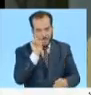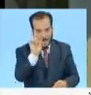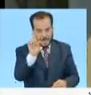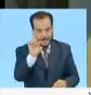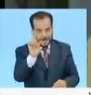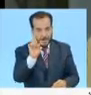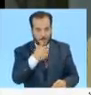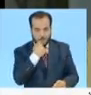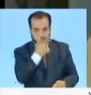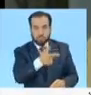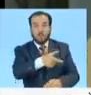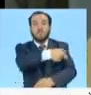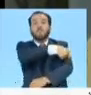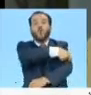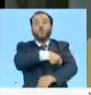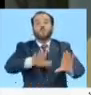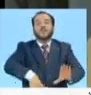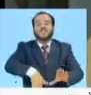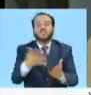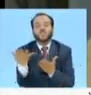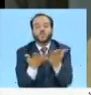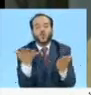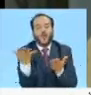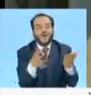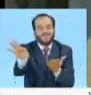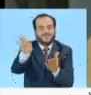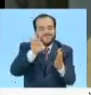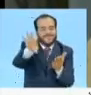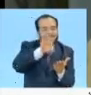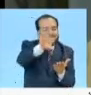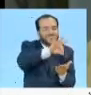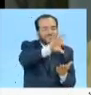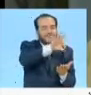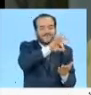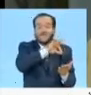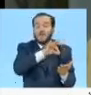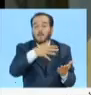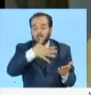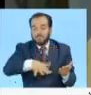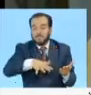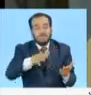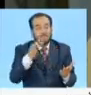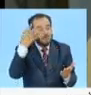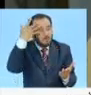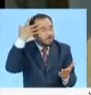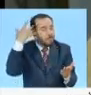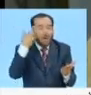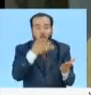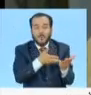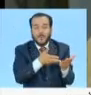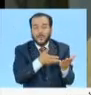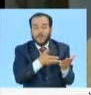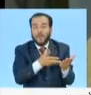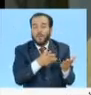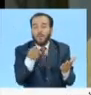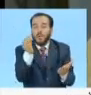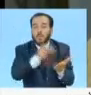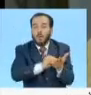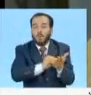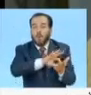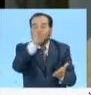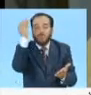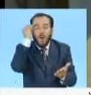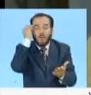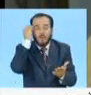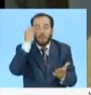من يأتي في مجلس الشورى المعين في البحرين يأتون نخبة من الخبراء ومن